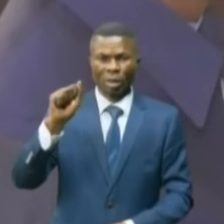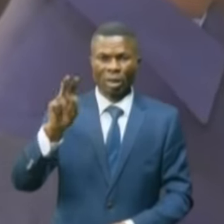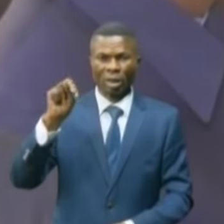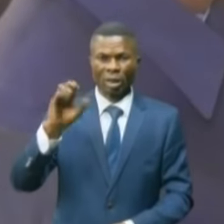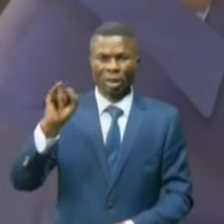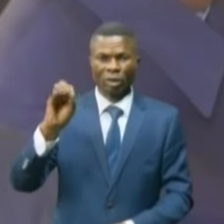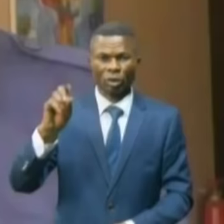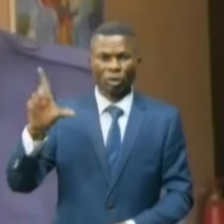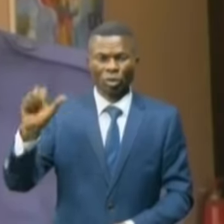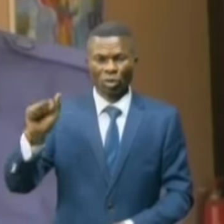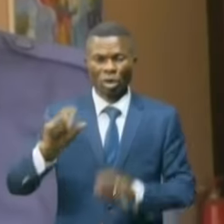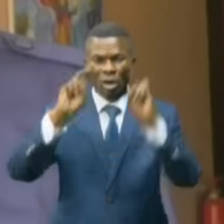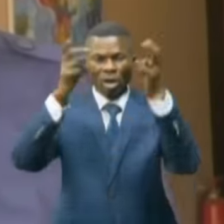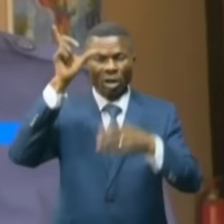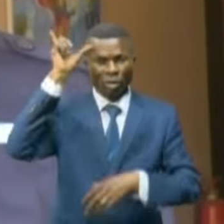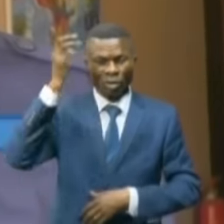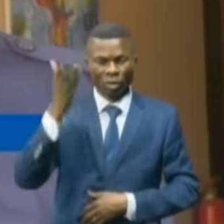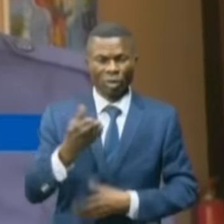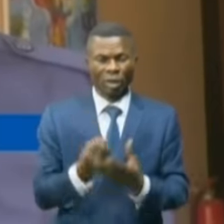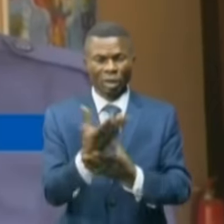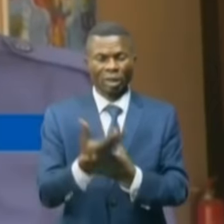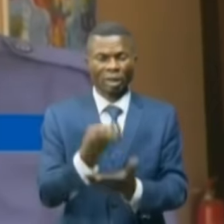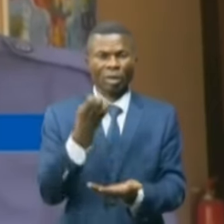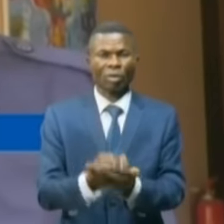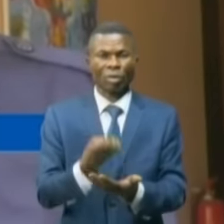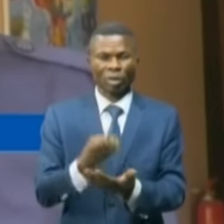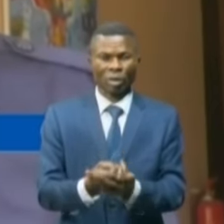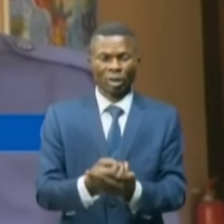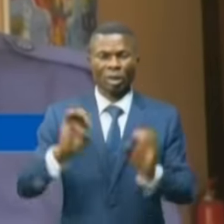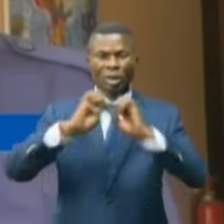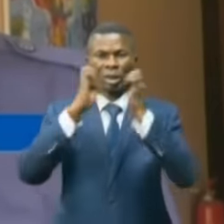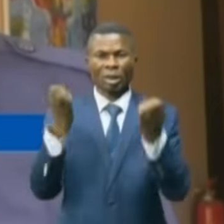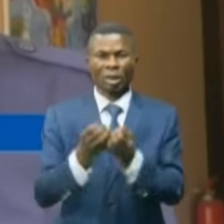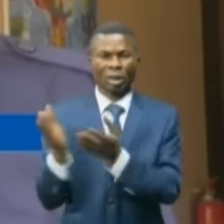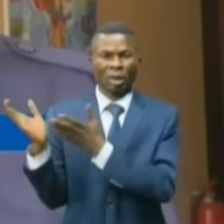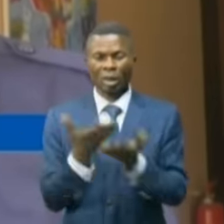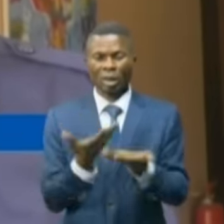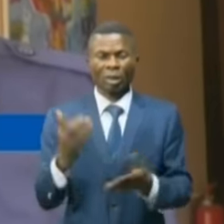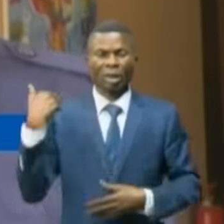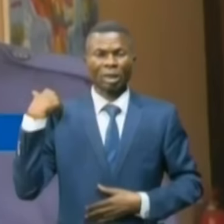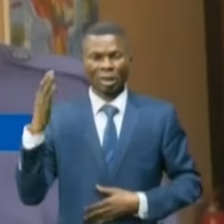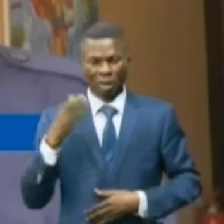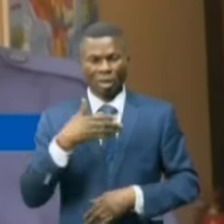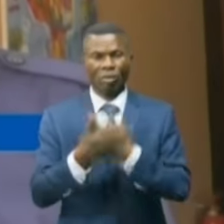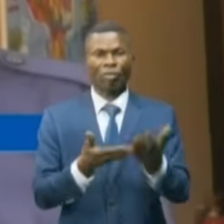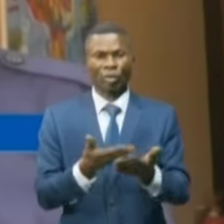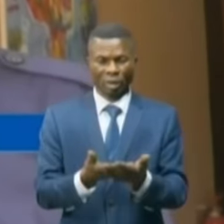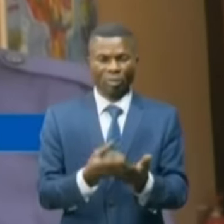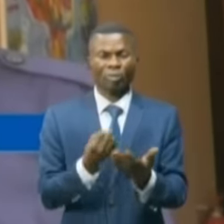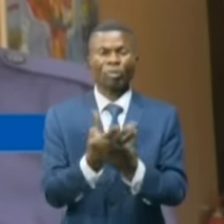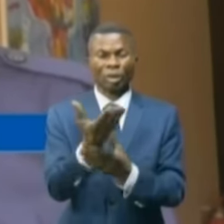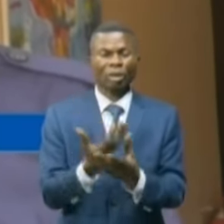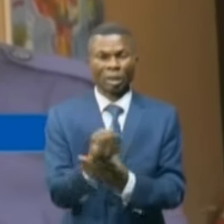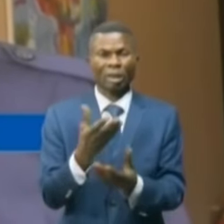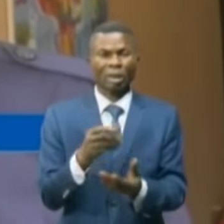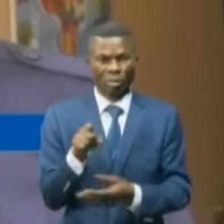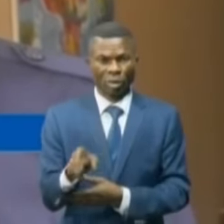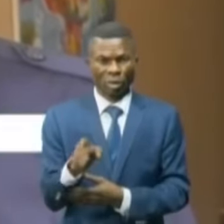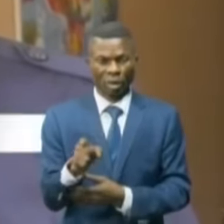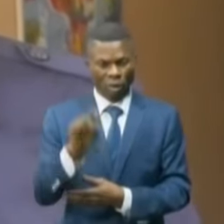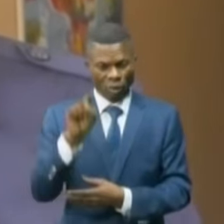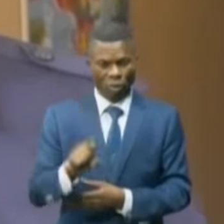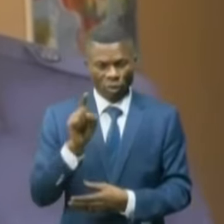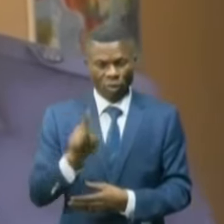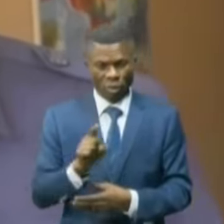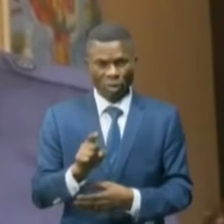Lubumbashi. Des dépenses quasi budgétaires que des entreprises du portefeuille de l'État effectuent. Ce sont des dépenses qui devraient